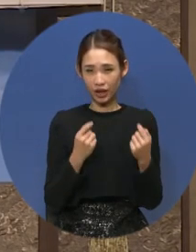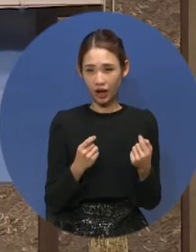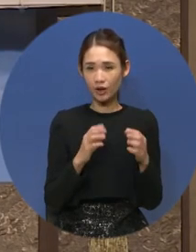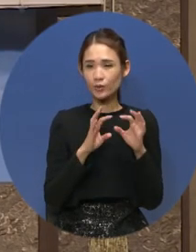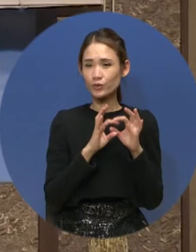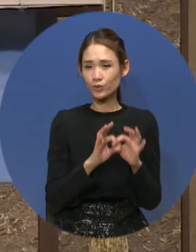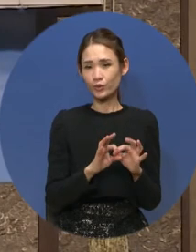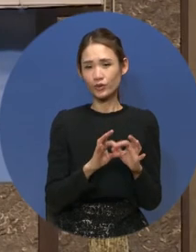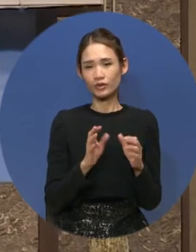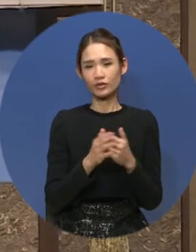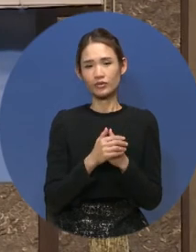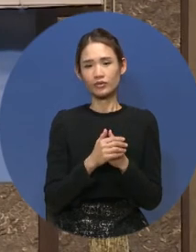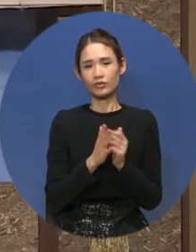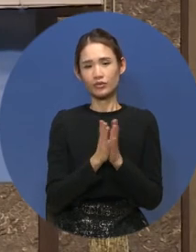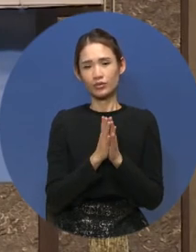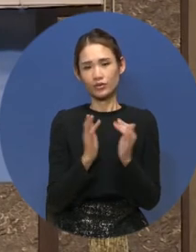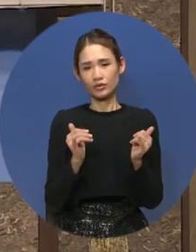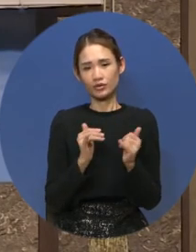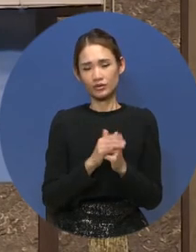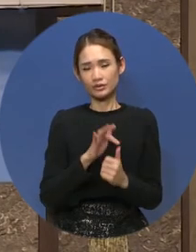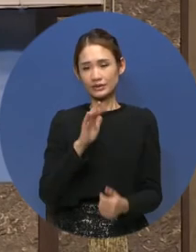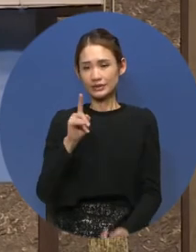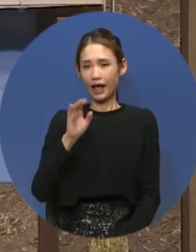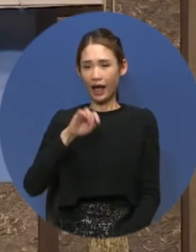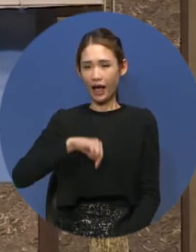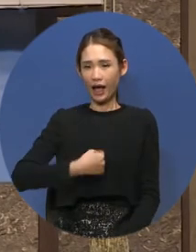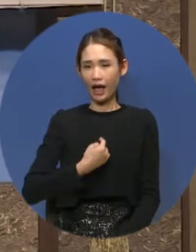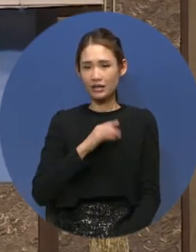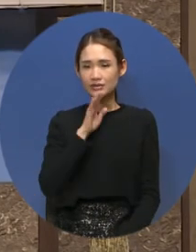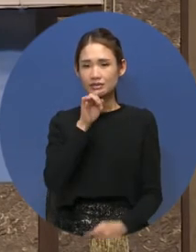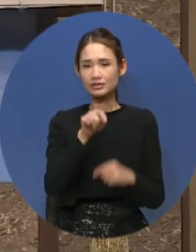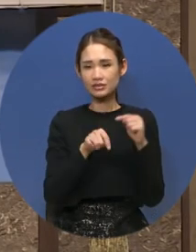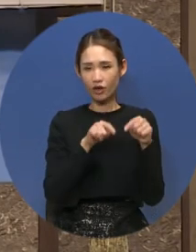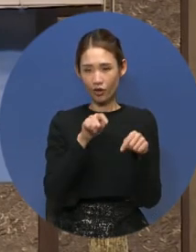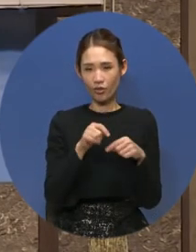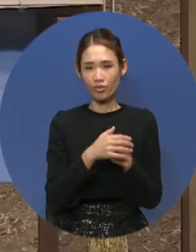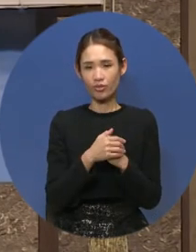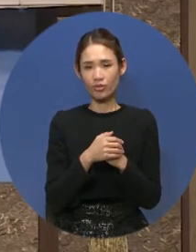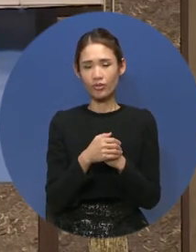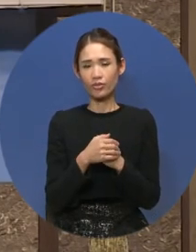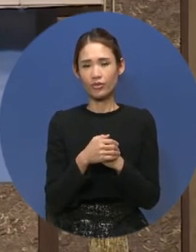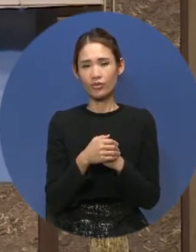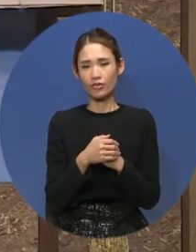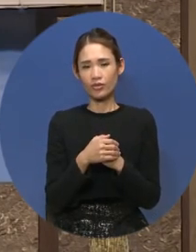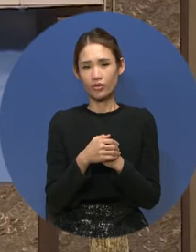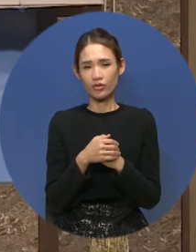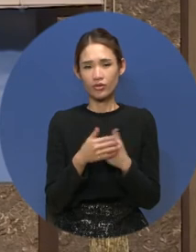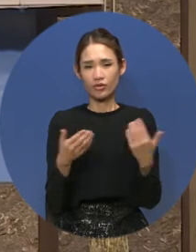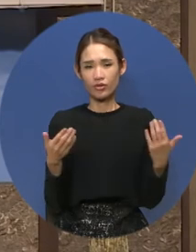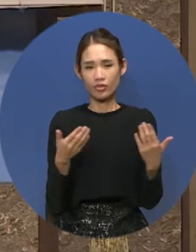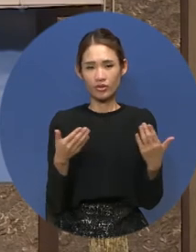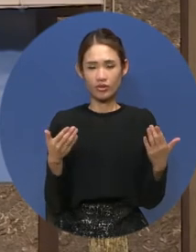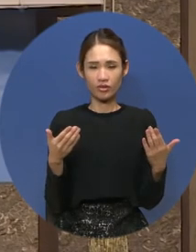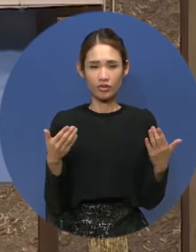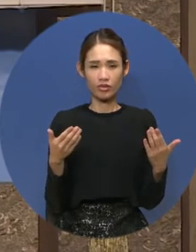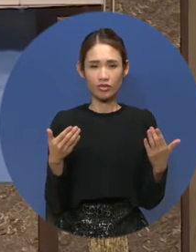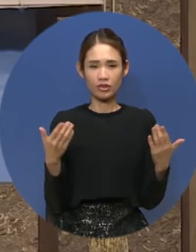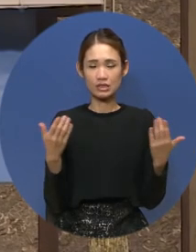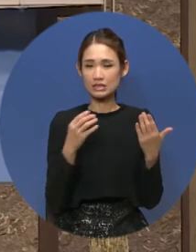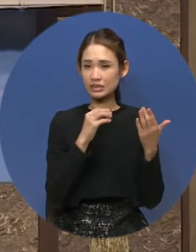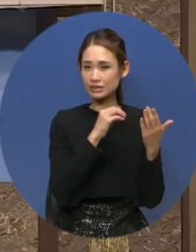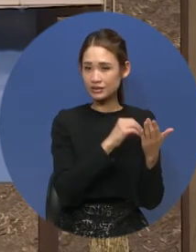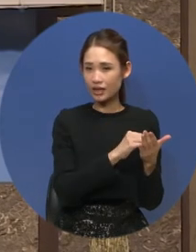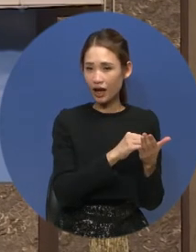이걸 통해서 본인들한테 그 자신을 할 수 있고 또 직업을 또 일자리